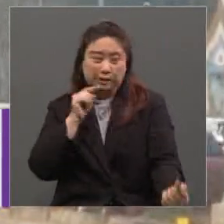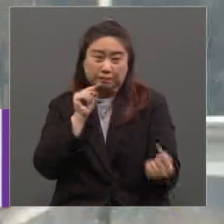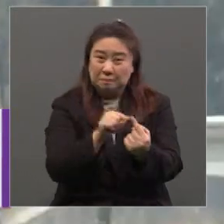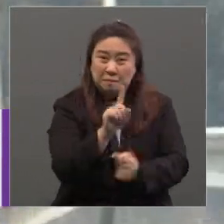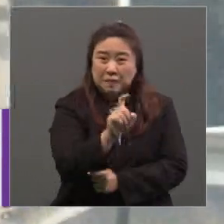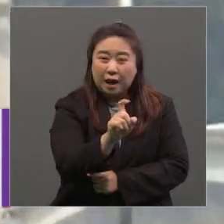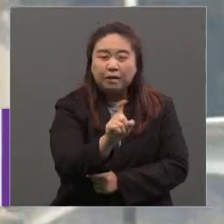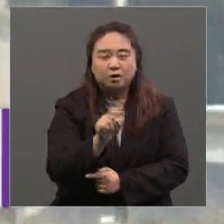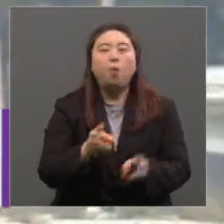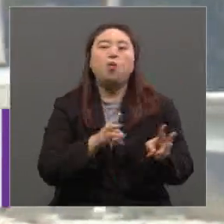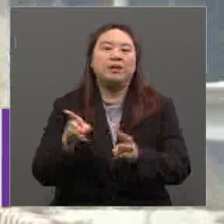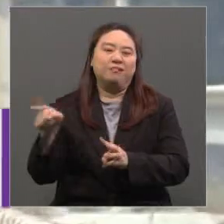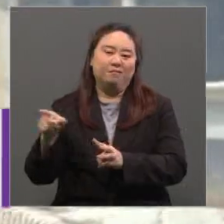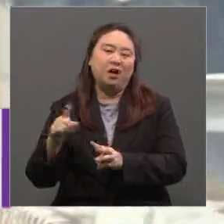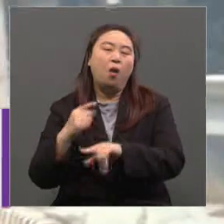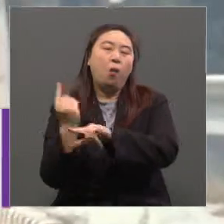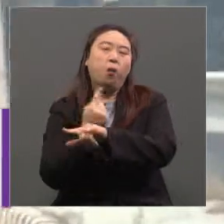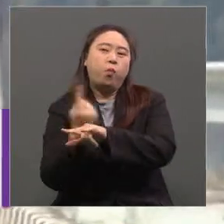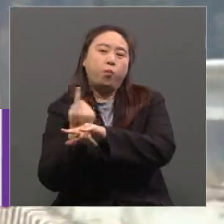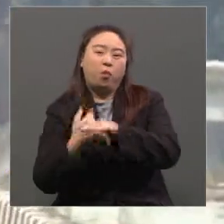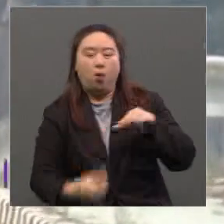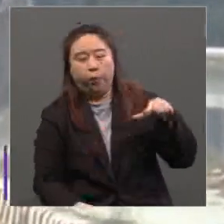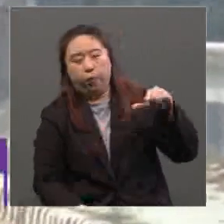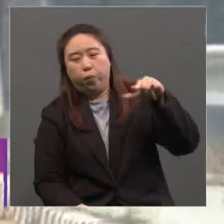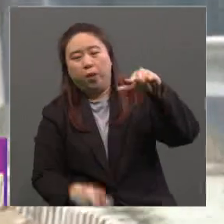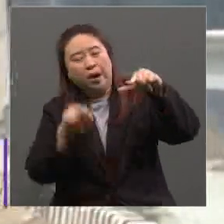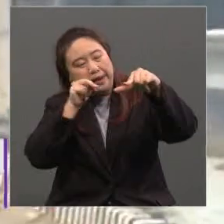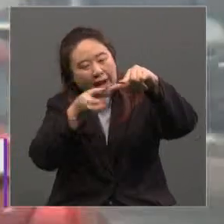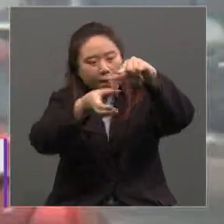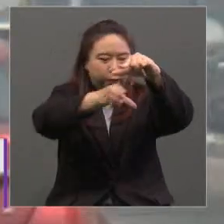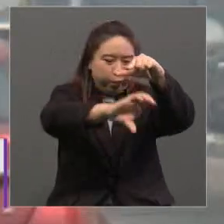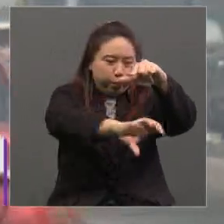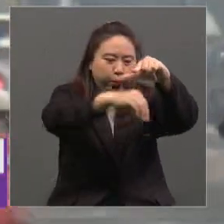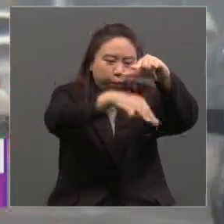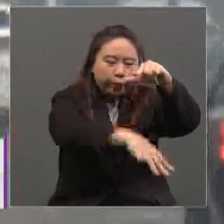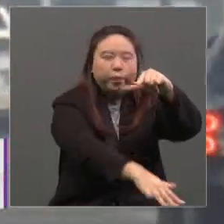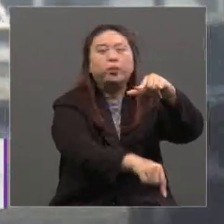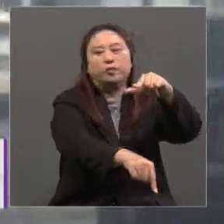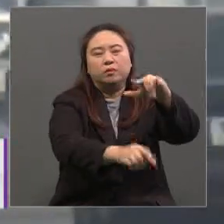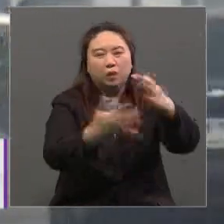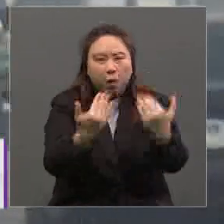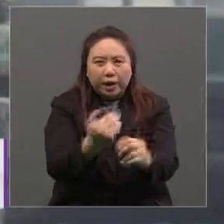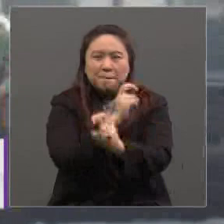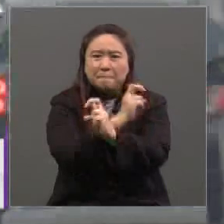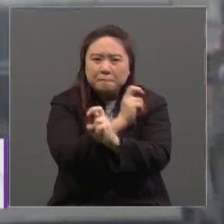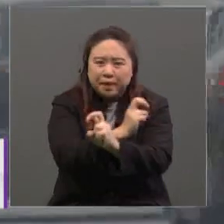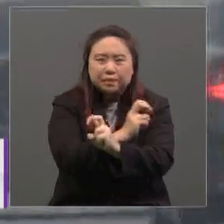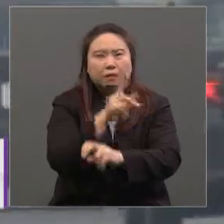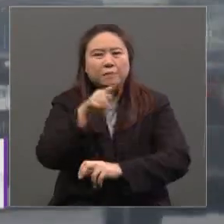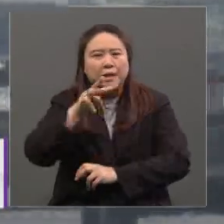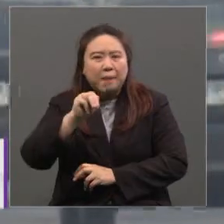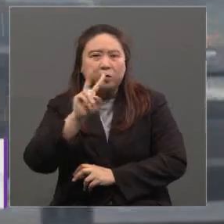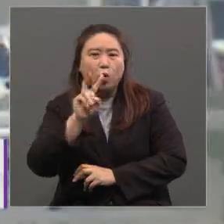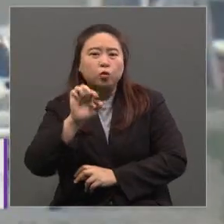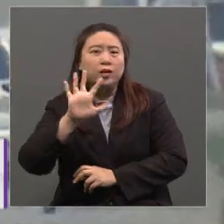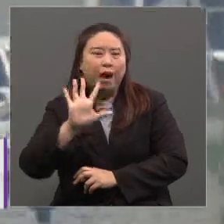ใช้วิธีการอย่างที่เห็นเมื่อสักครู่ใช้เฮลิคอปเตอร์บินโปรยน้ำดับไฟเอาเพราะฉะนั้นค่ามลพิษเอยฝุ่น PM 2.5เอยเนี่ยอยู่